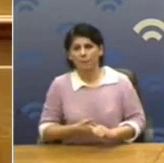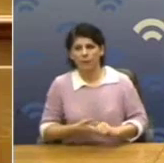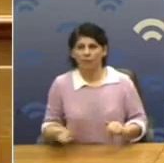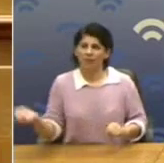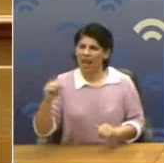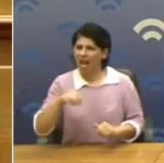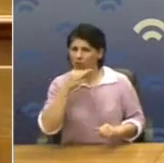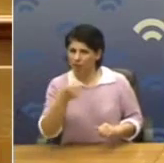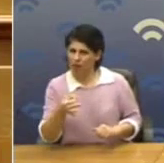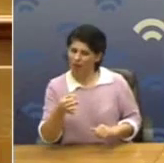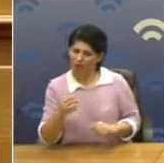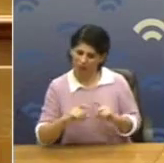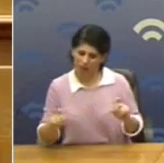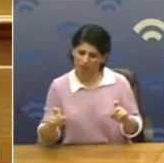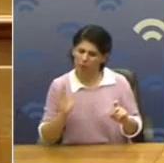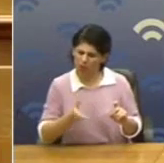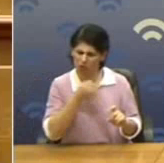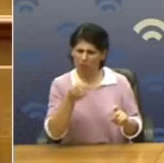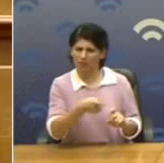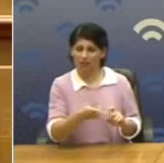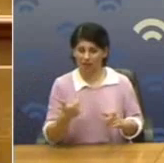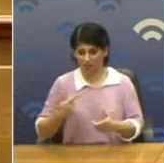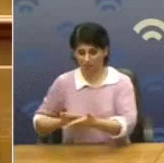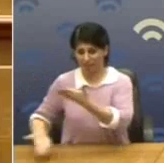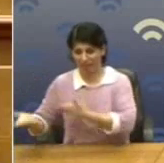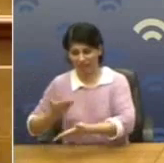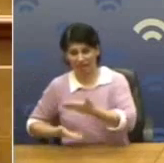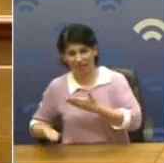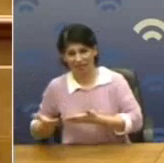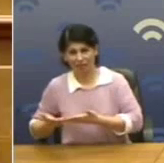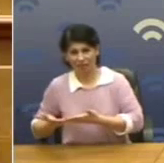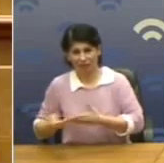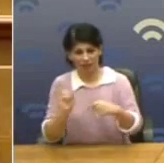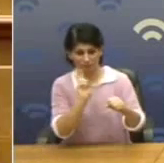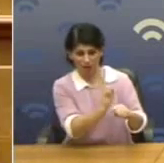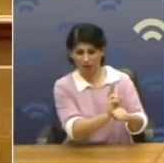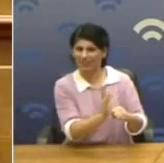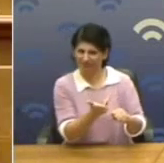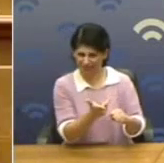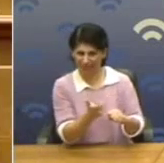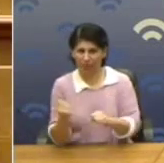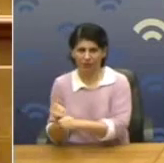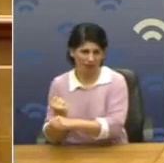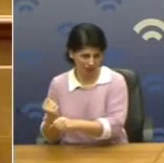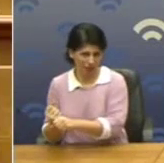μπορούσατε να έχετε πει κι εσείς. Ότι δήθεν ανταλλάξαμε τα πλεονάσματα, λέει, τι, με τα εργασιακά.